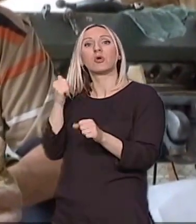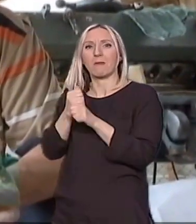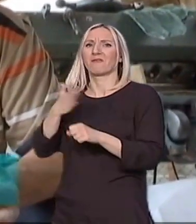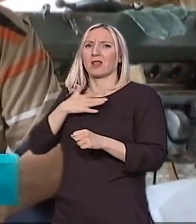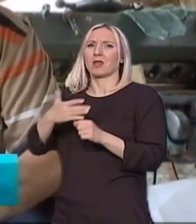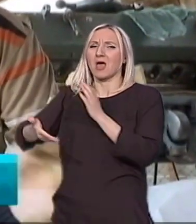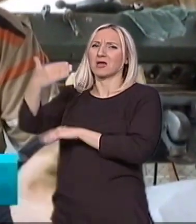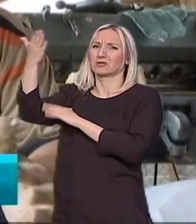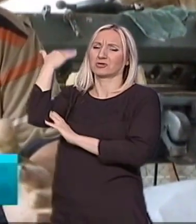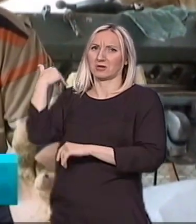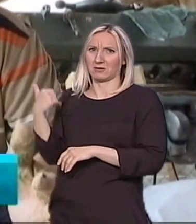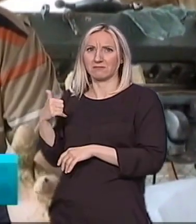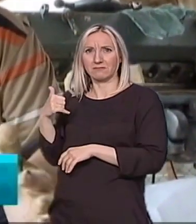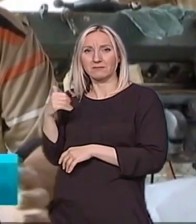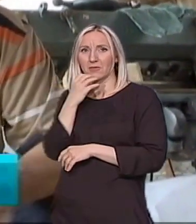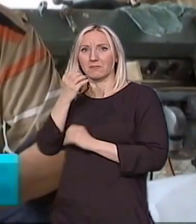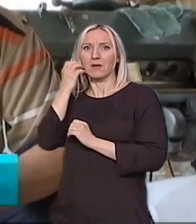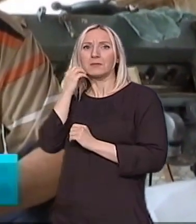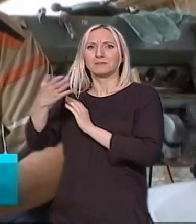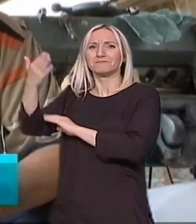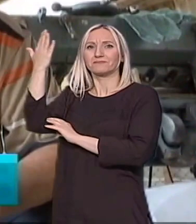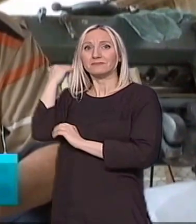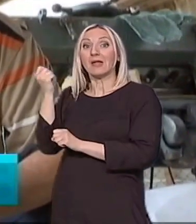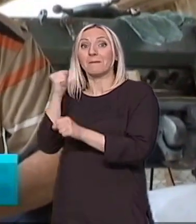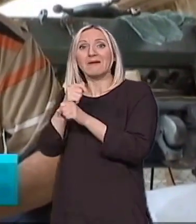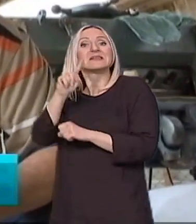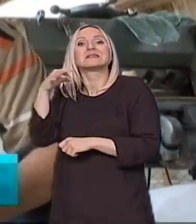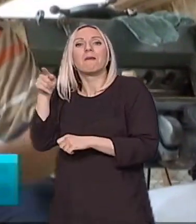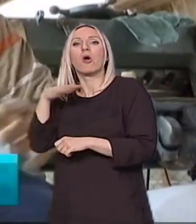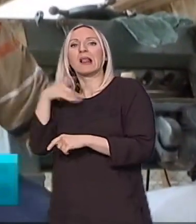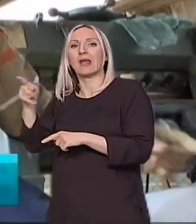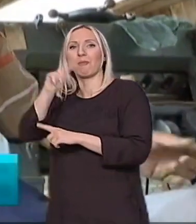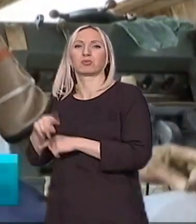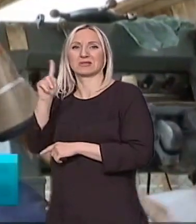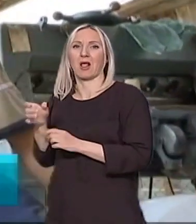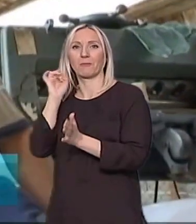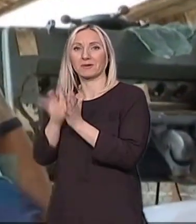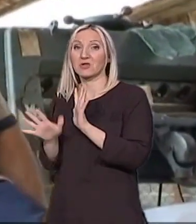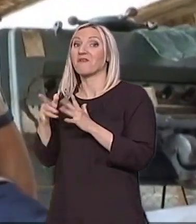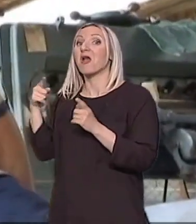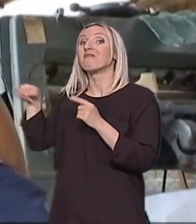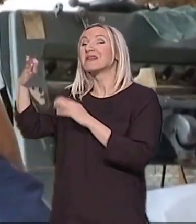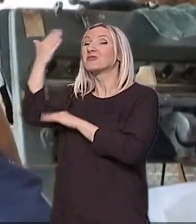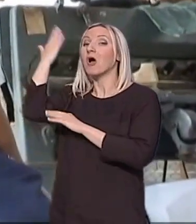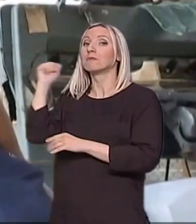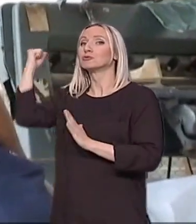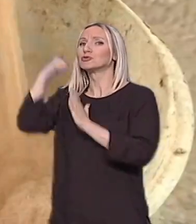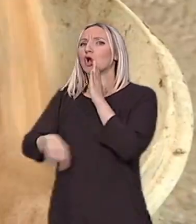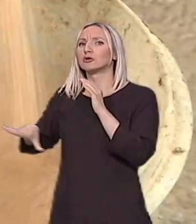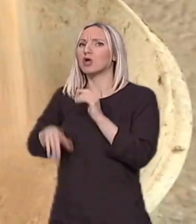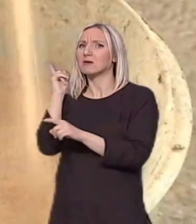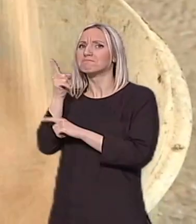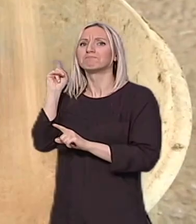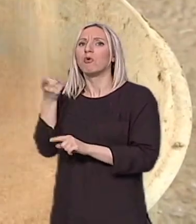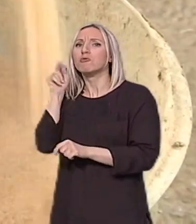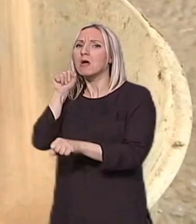stari. Jer kad su pravili samo od gline, to im je pucalo. Verovatno su imali malo strožije supruge koji